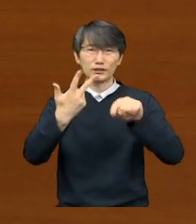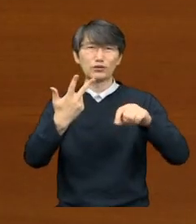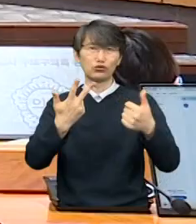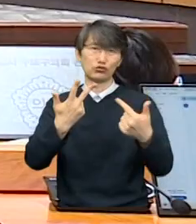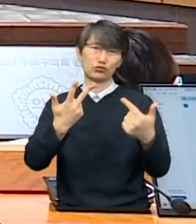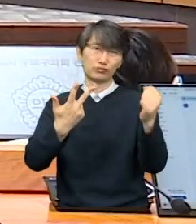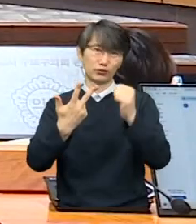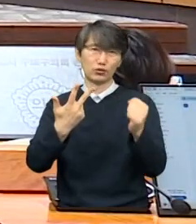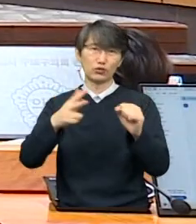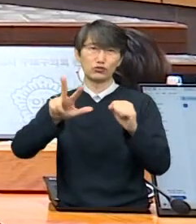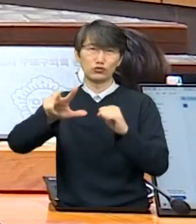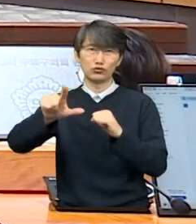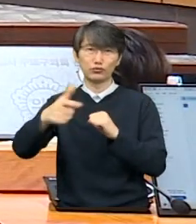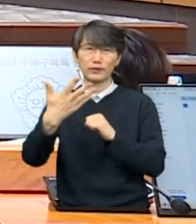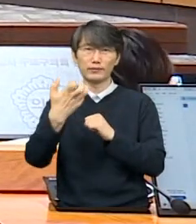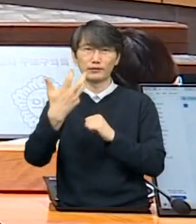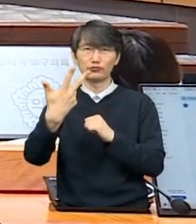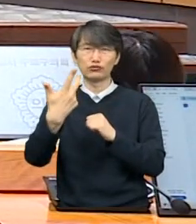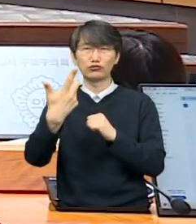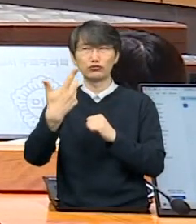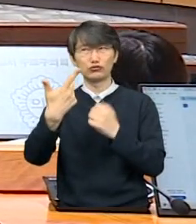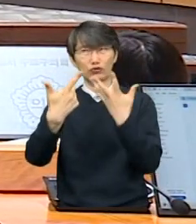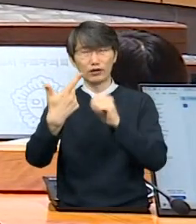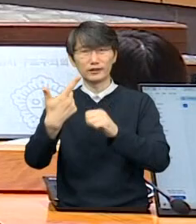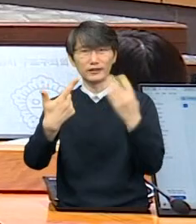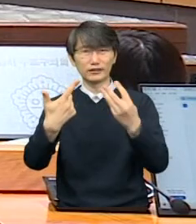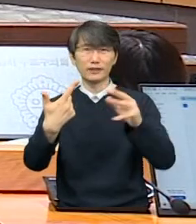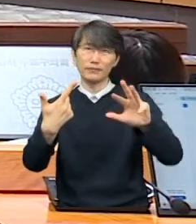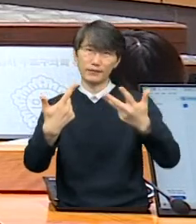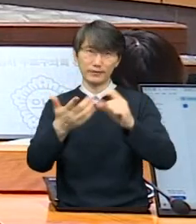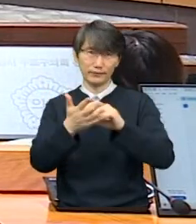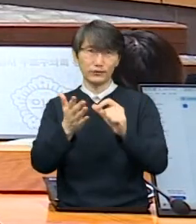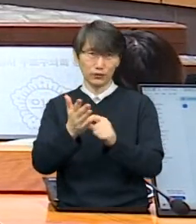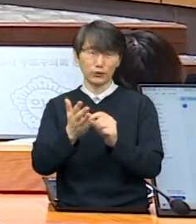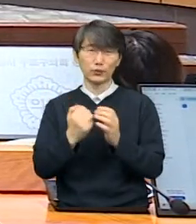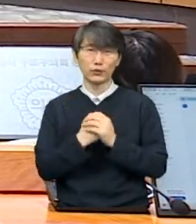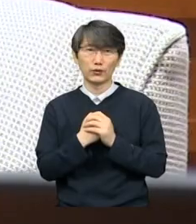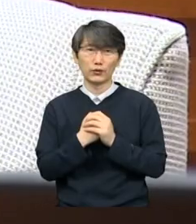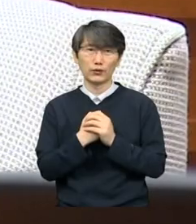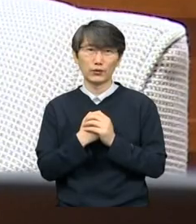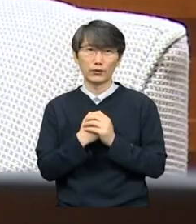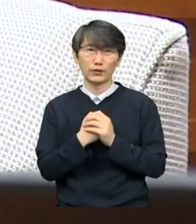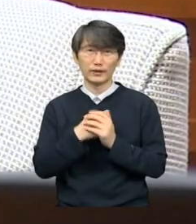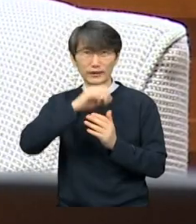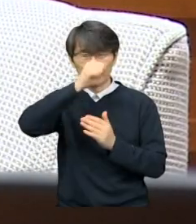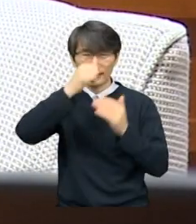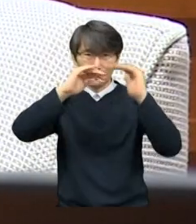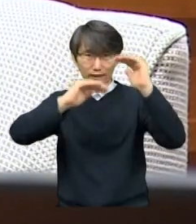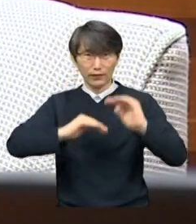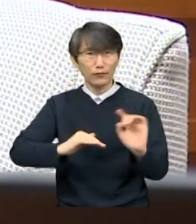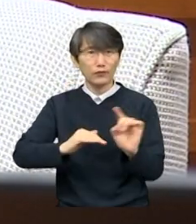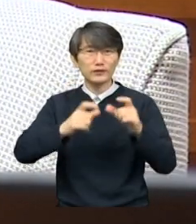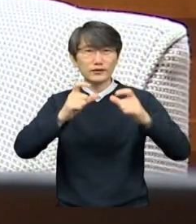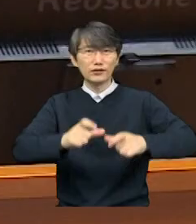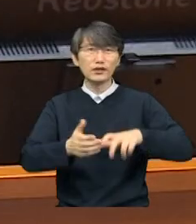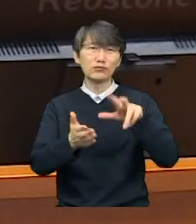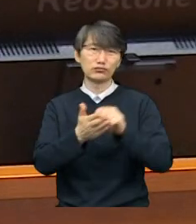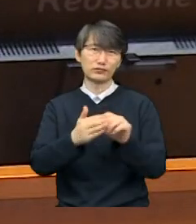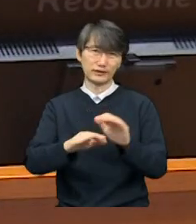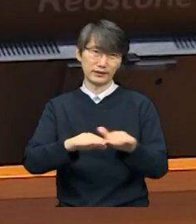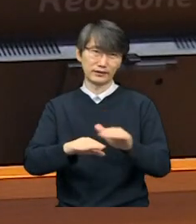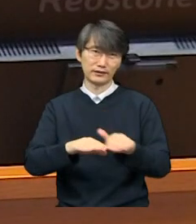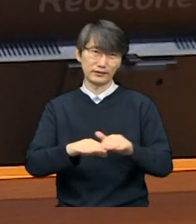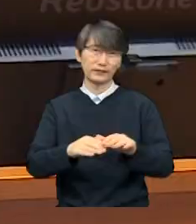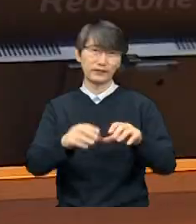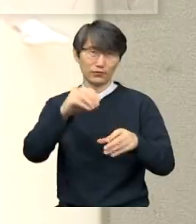7.06%인 686억 8,400억여 원이 증액 편성됐습니다. 예산 편성 내역엔 지역의 현안 사업이